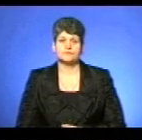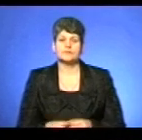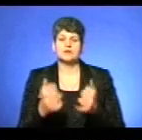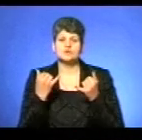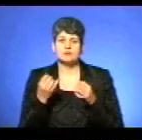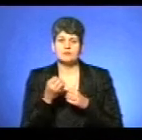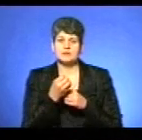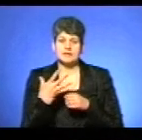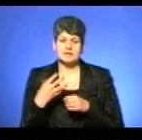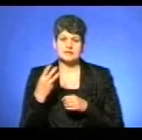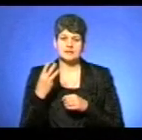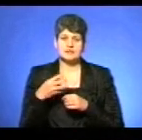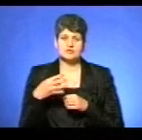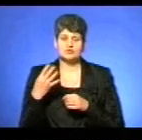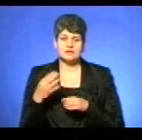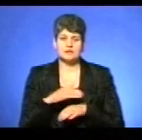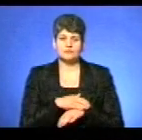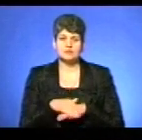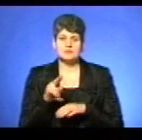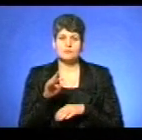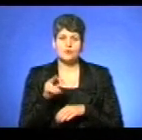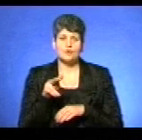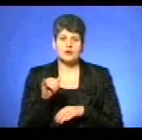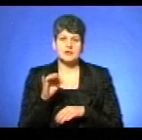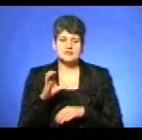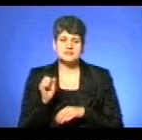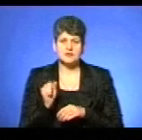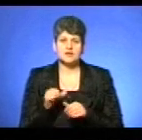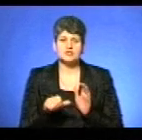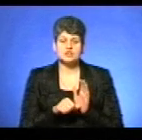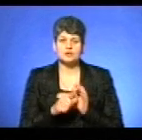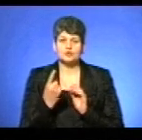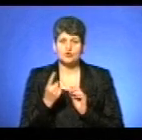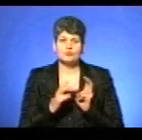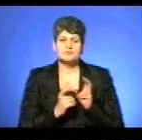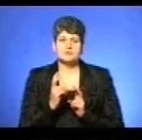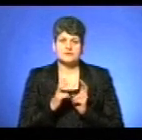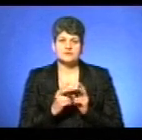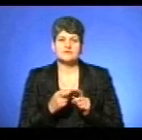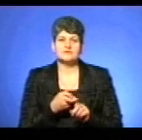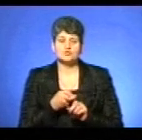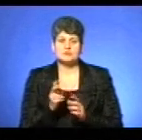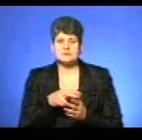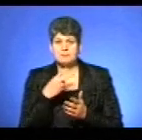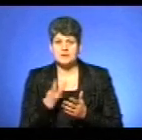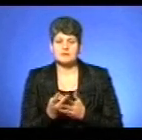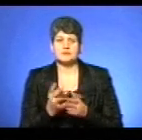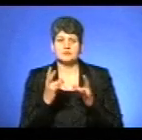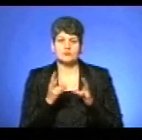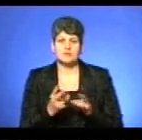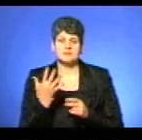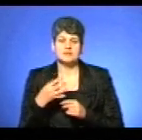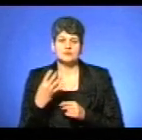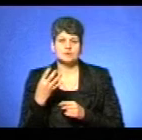Сьогодні о 15:34 на вулиці Поліська, 6 на одному із підприємств, через падіння травмувався